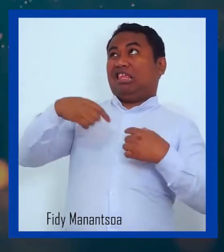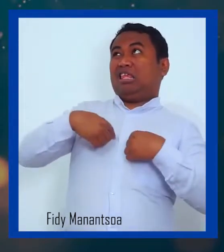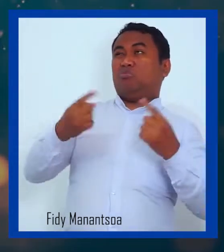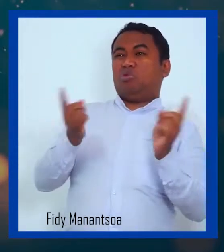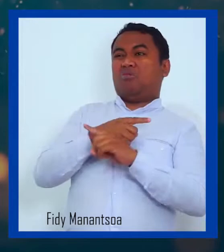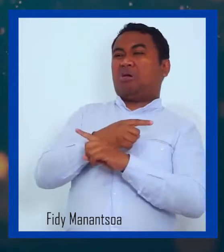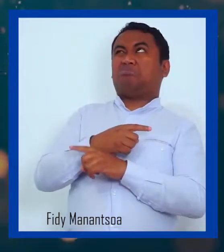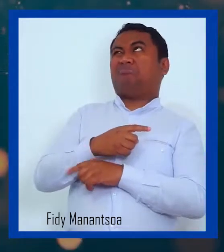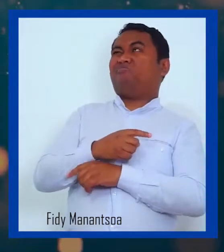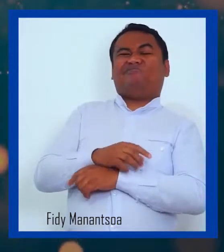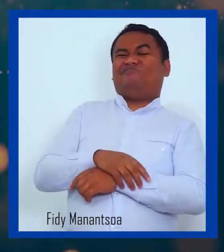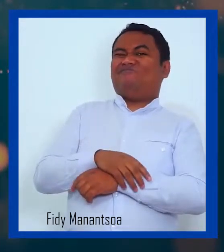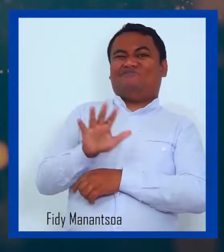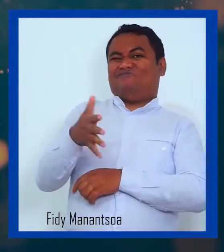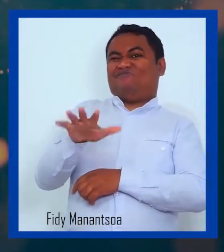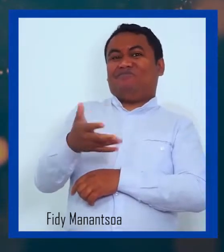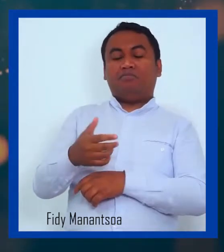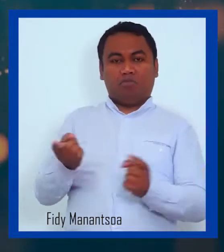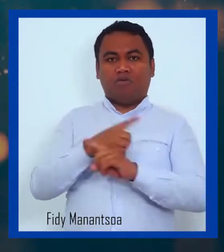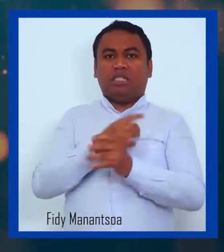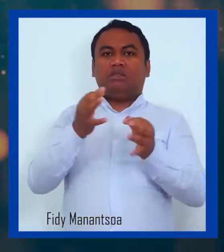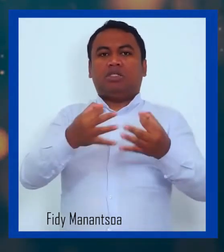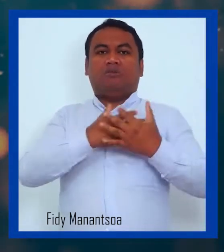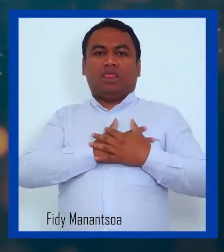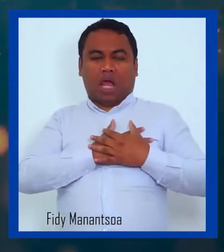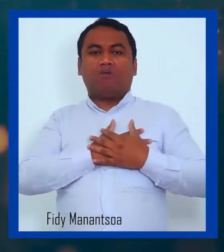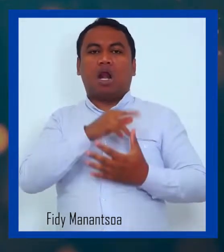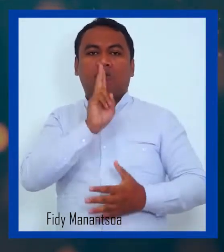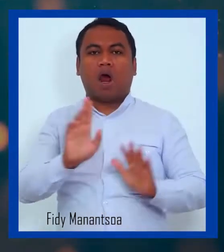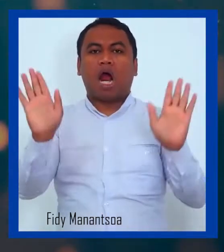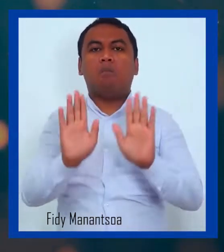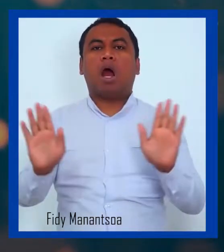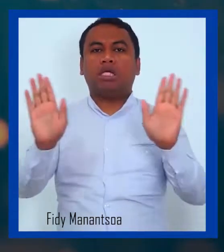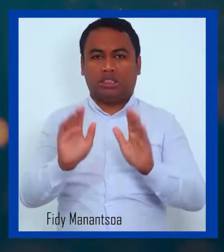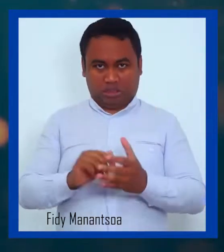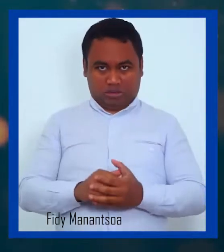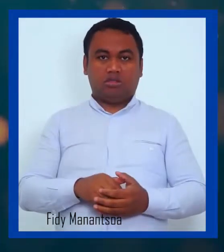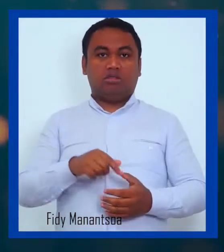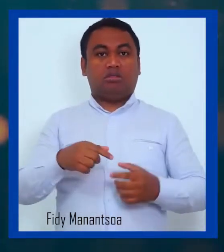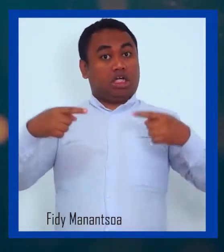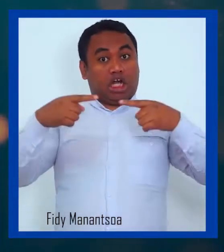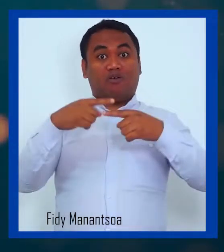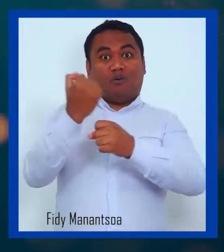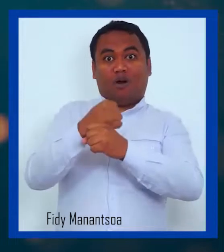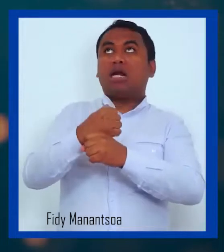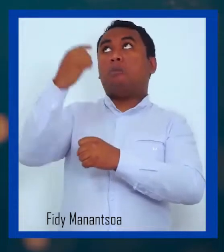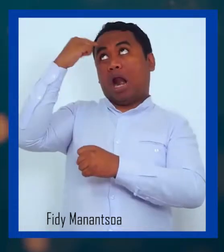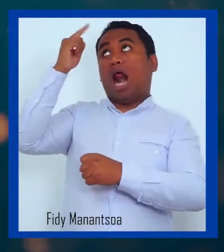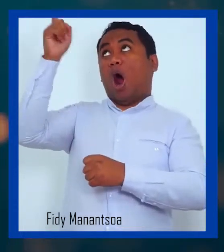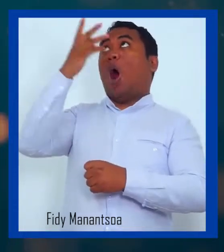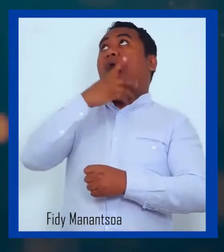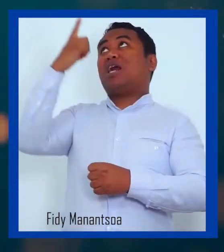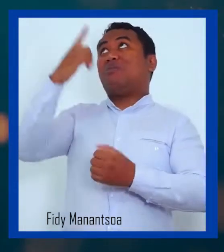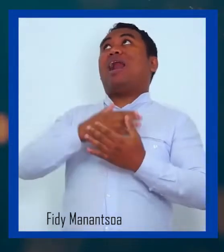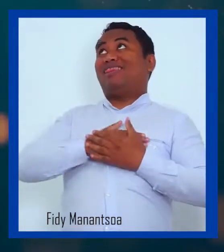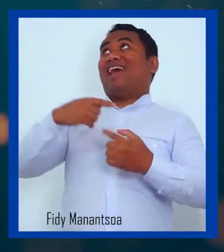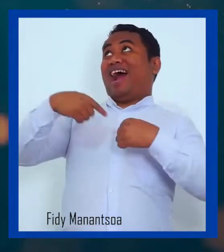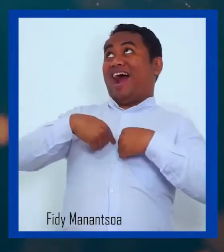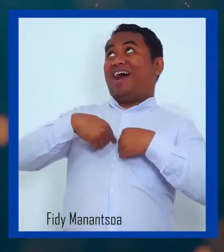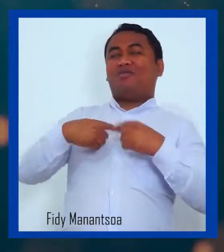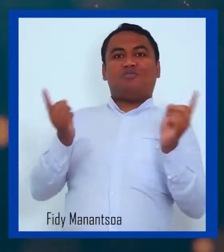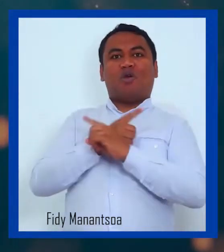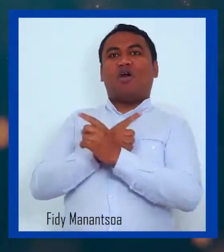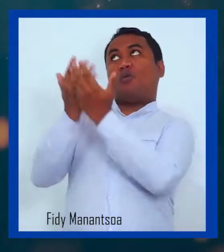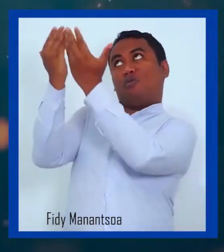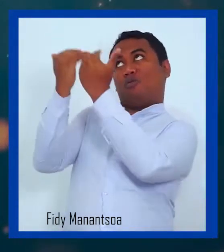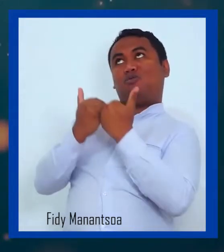agape io. Tsy miredareda mihitsy io fitiavana agape io. Dia lasa mahantra ny fitiavana agape io foana zany tsika. Ary rehefa fantatsika tsara